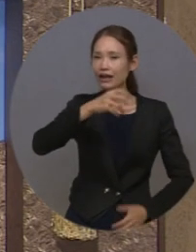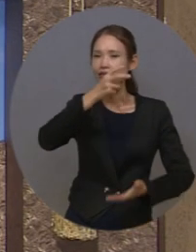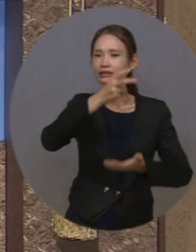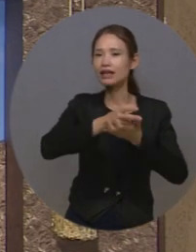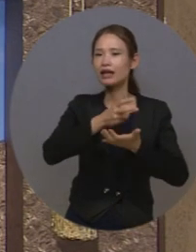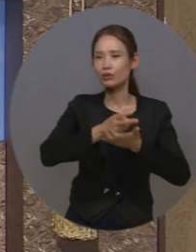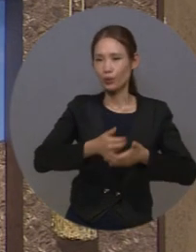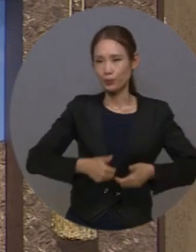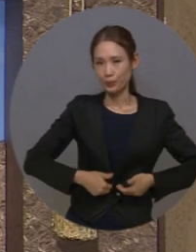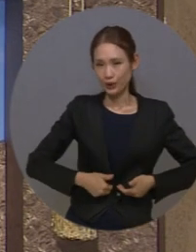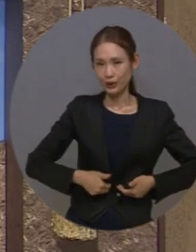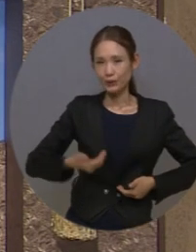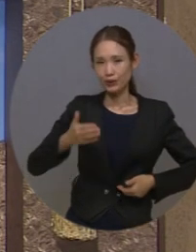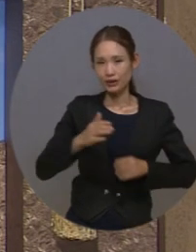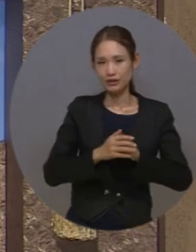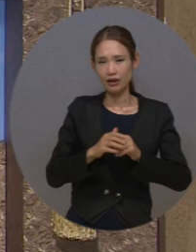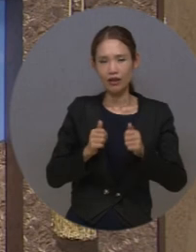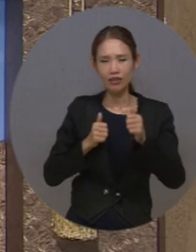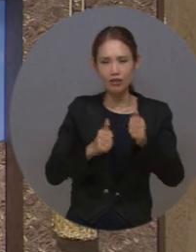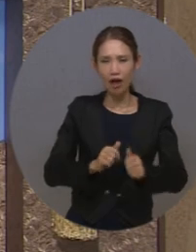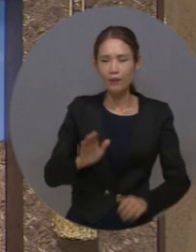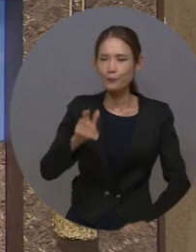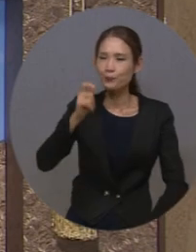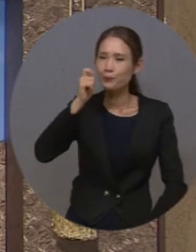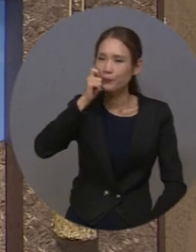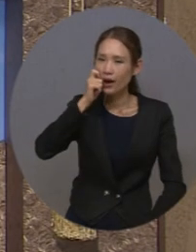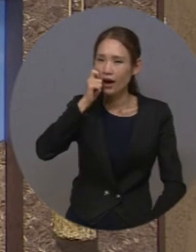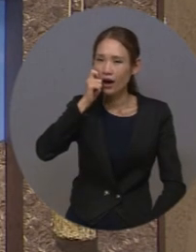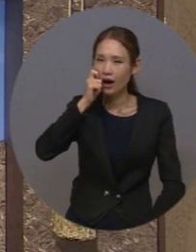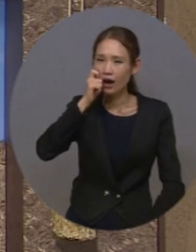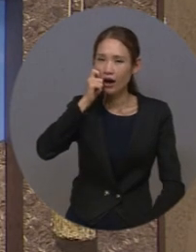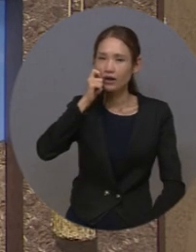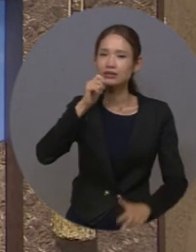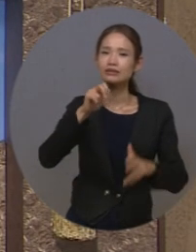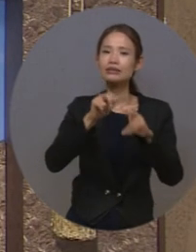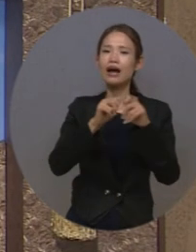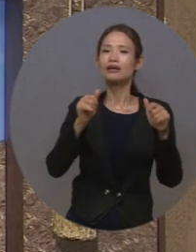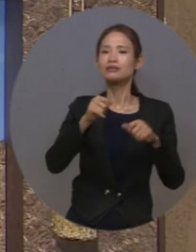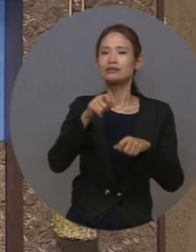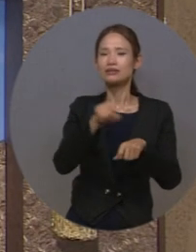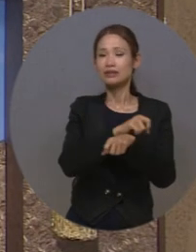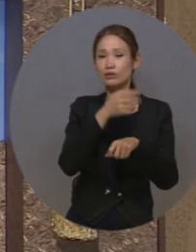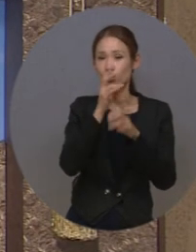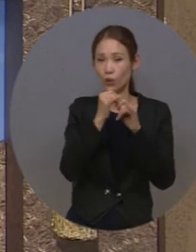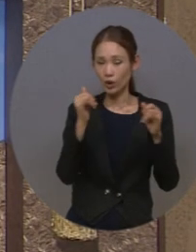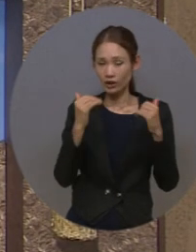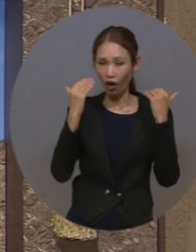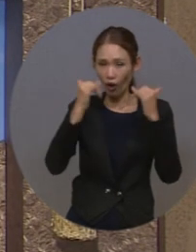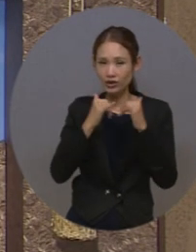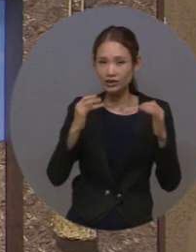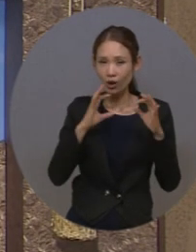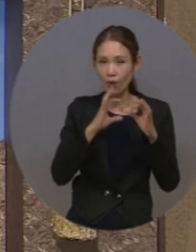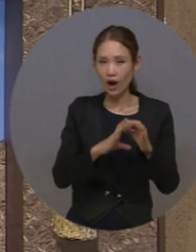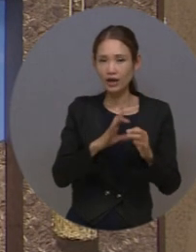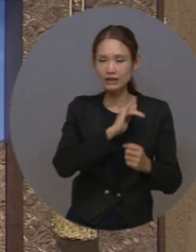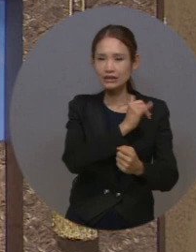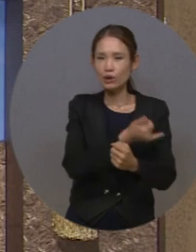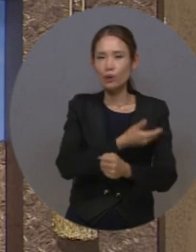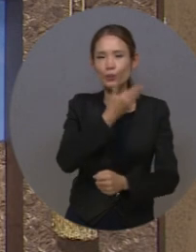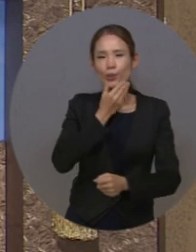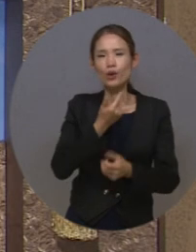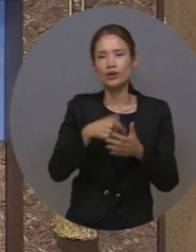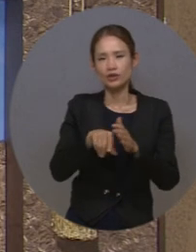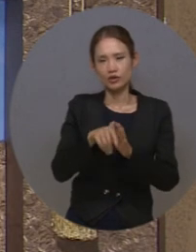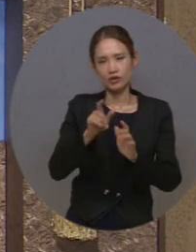필요한데 거기에 이제 못 따라가는 것 같습니다. 그래서 장애인, 특히 노인 어르신들에 대한 인권과 복지를